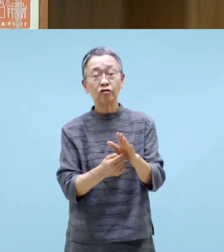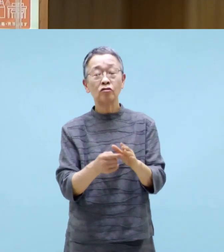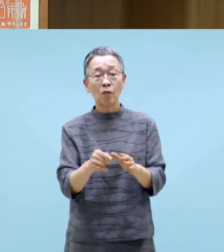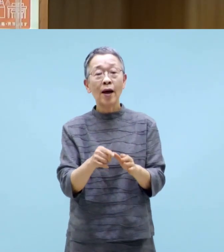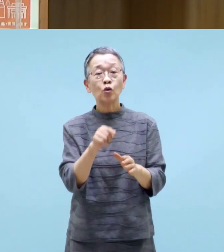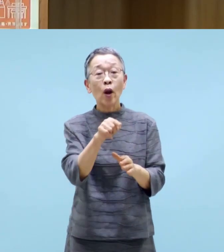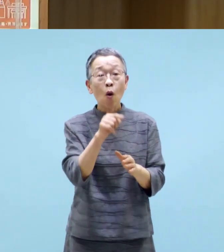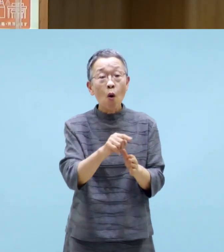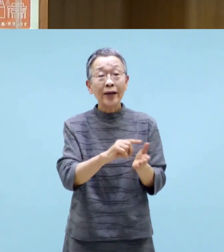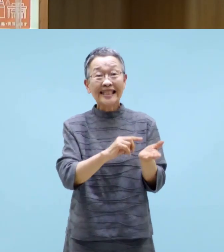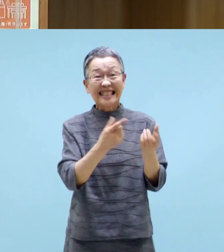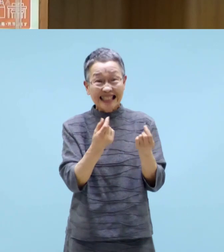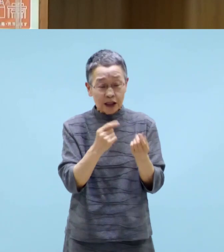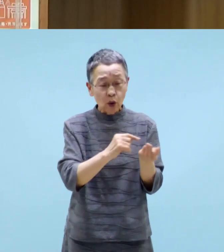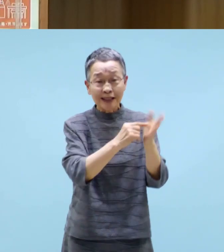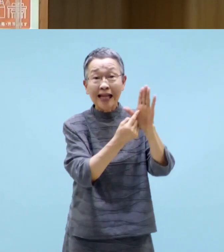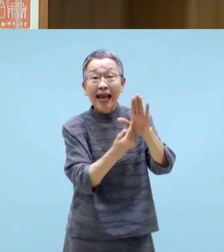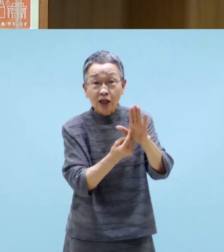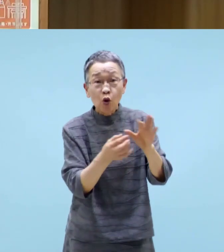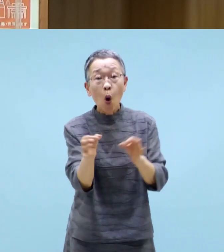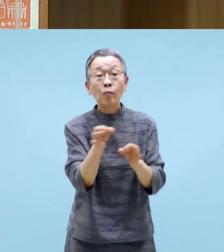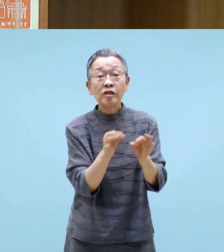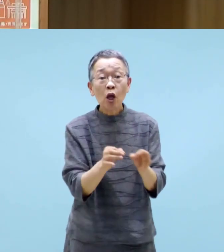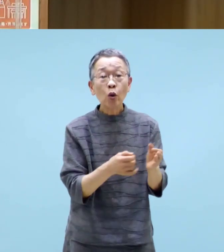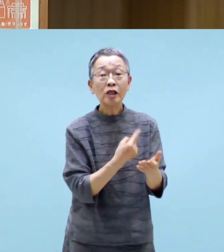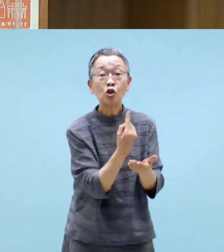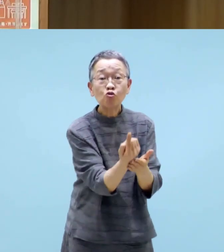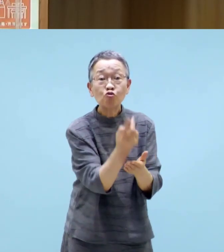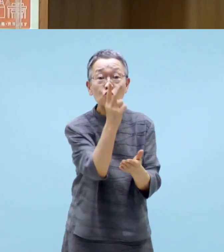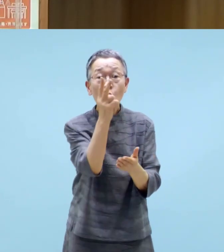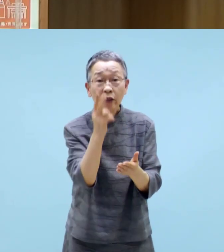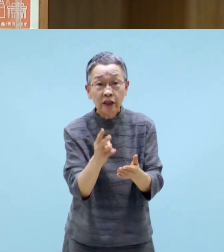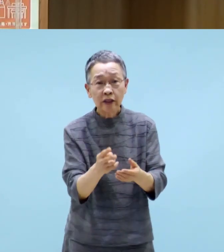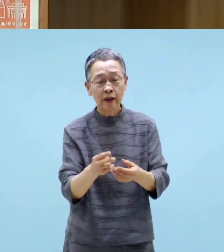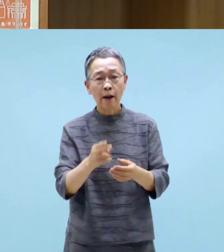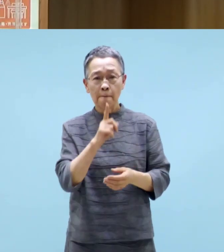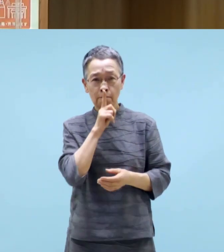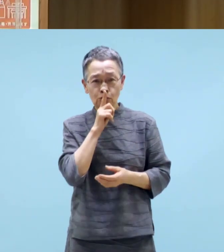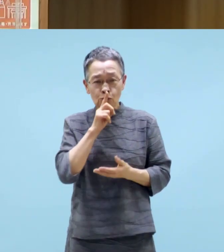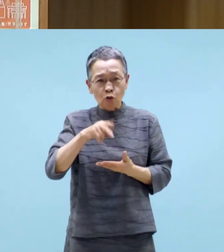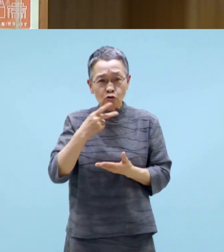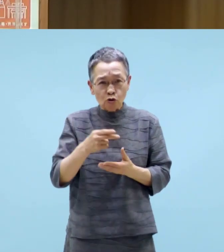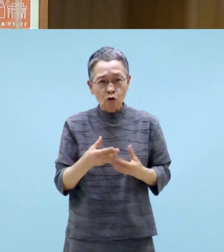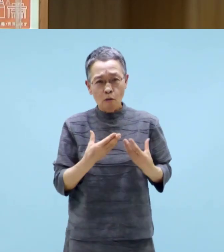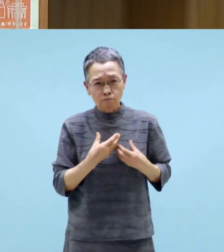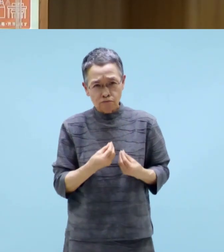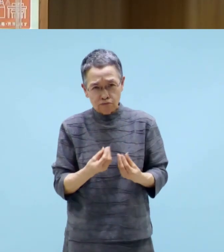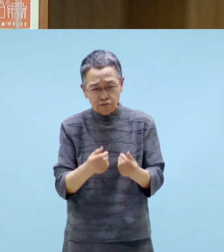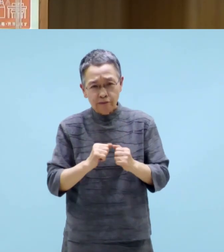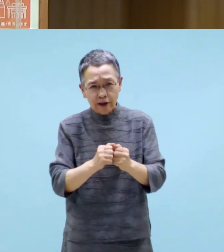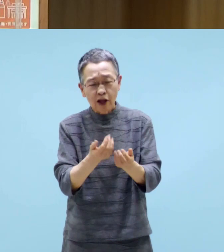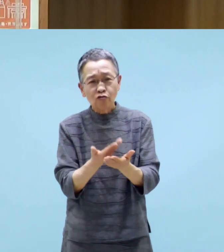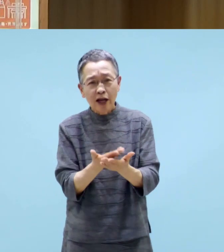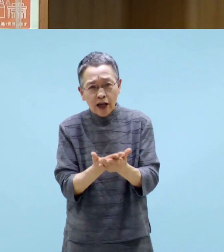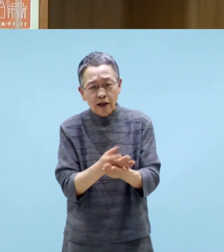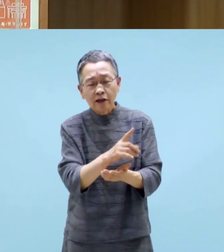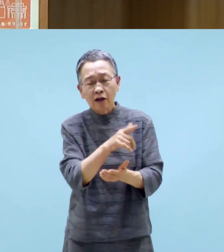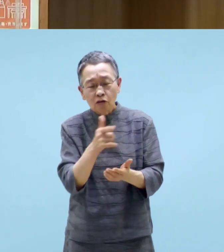して黙食を遵守するように周知を行いました。 このような対応をとっています